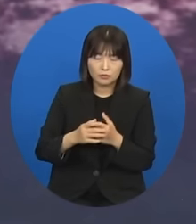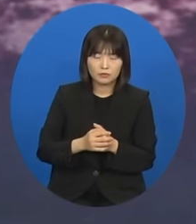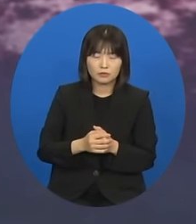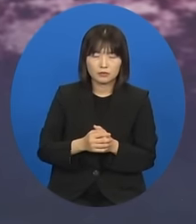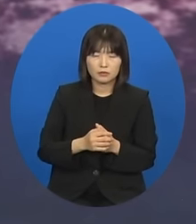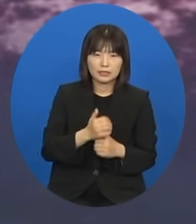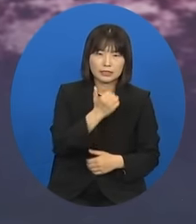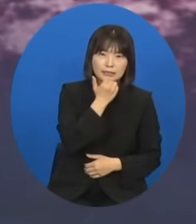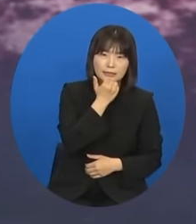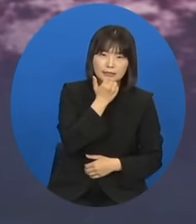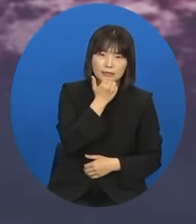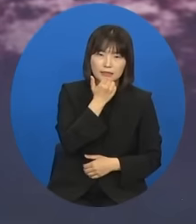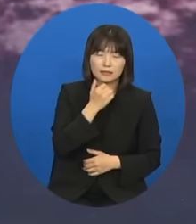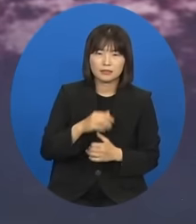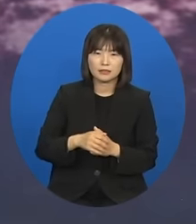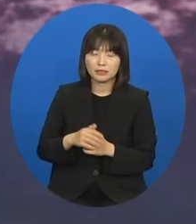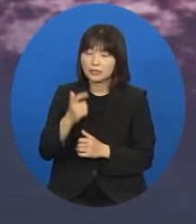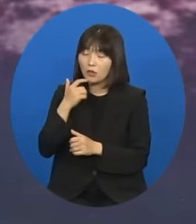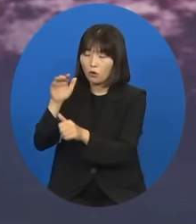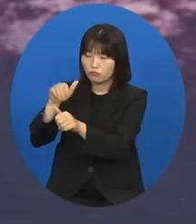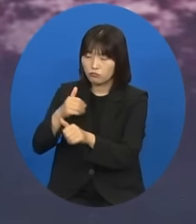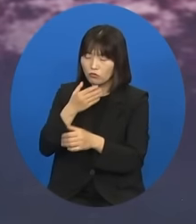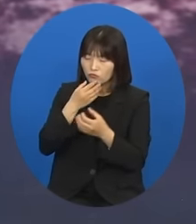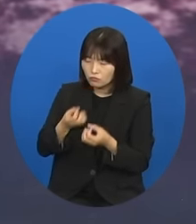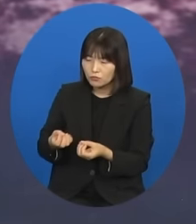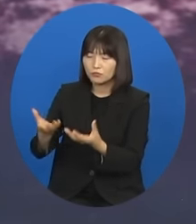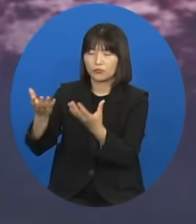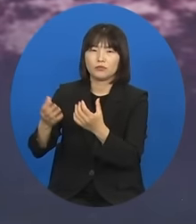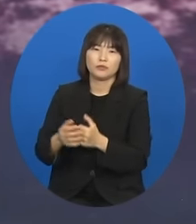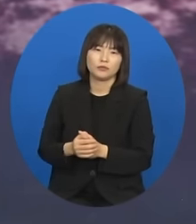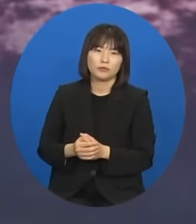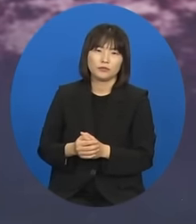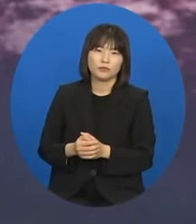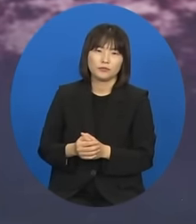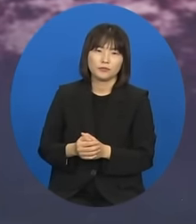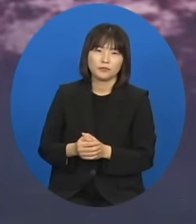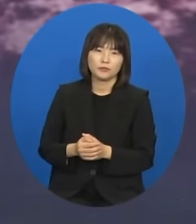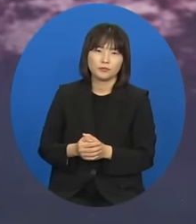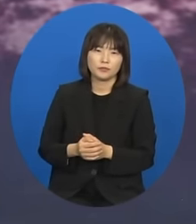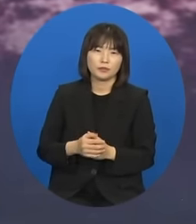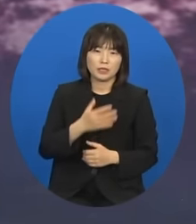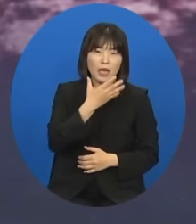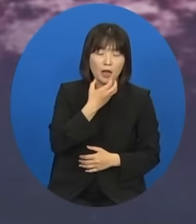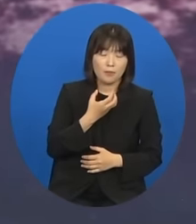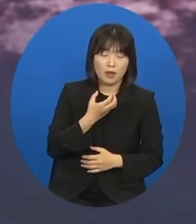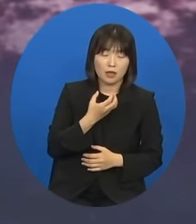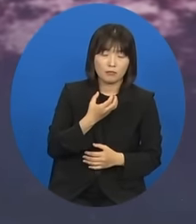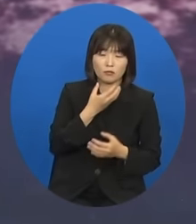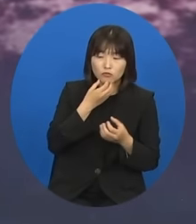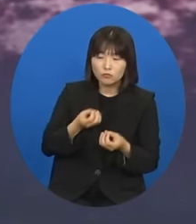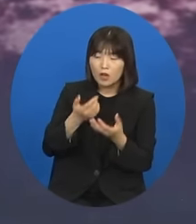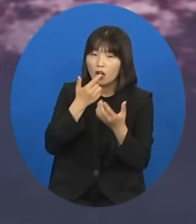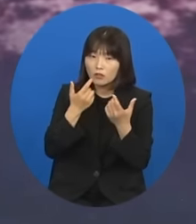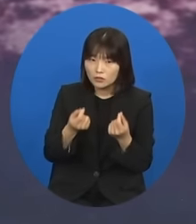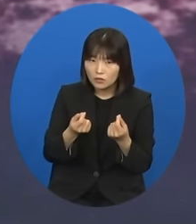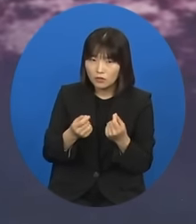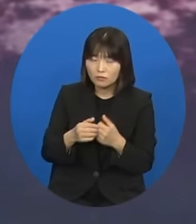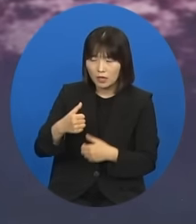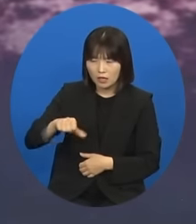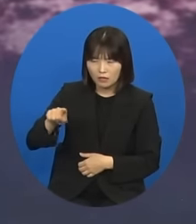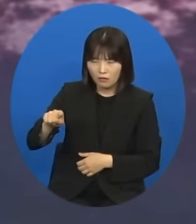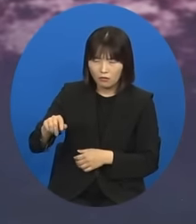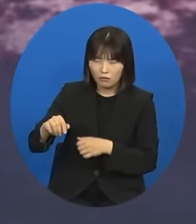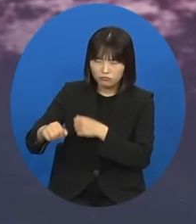축복을 합니다 그리고 신신 당부를 해요 마치 아브라함이 했던 것처럼 아들아 너 아무 여자나